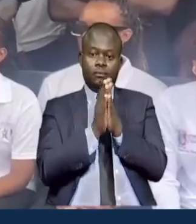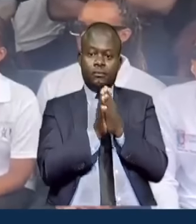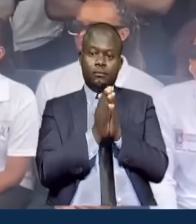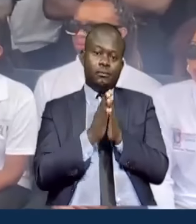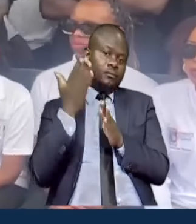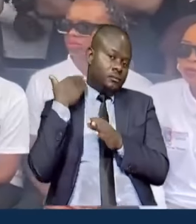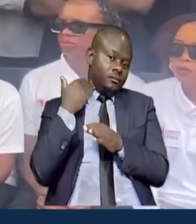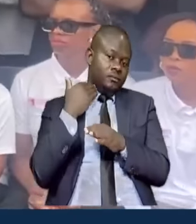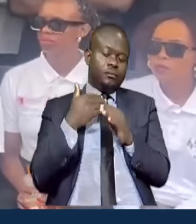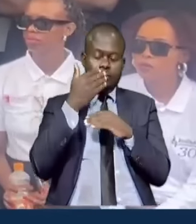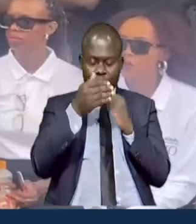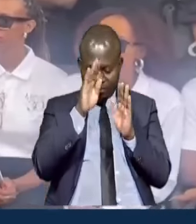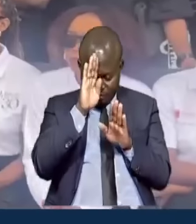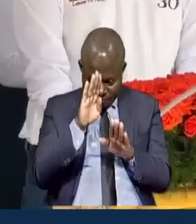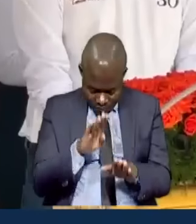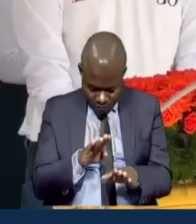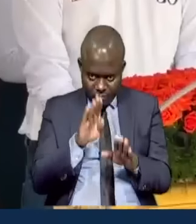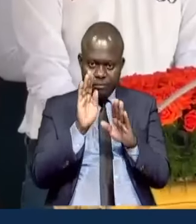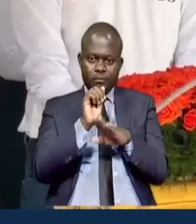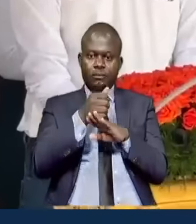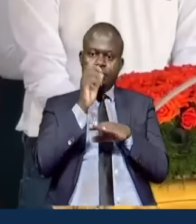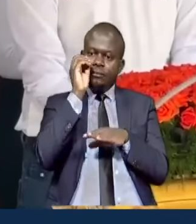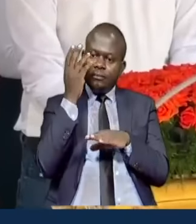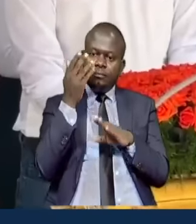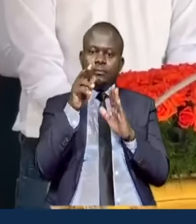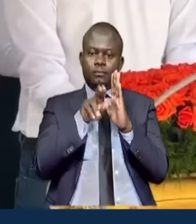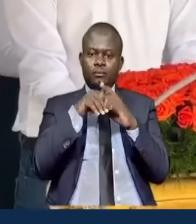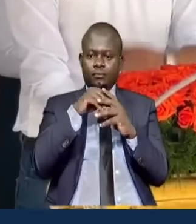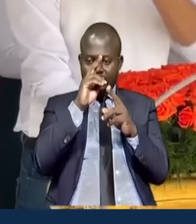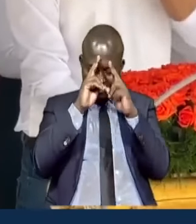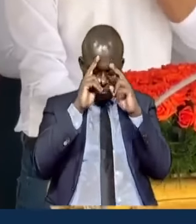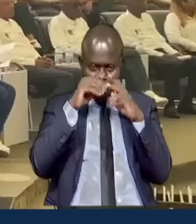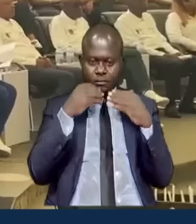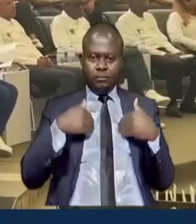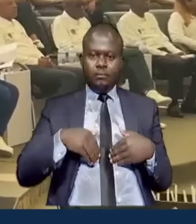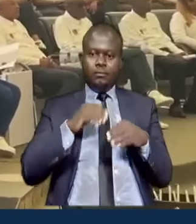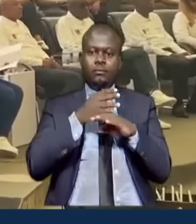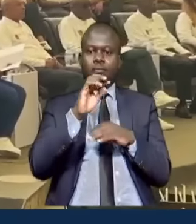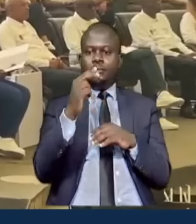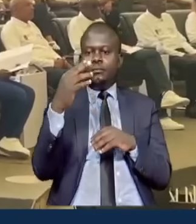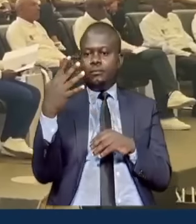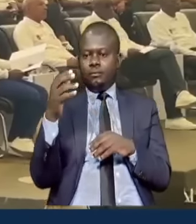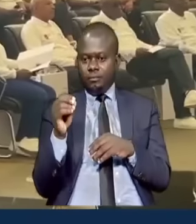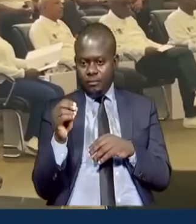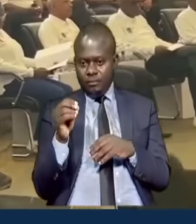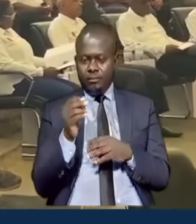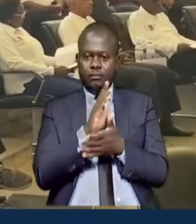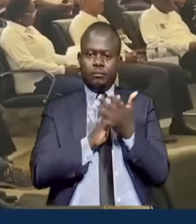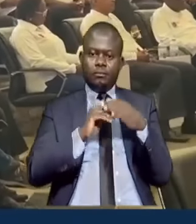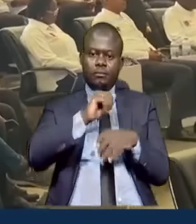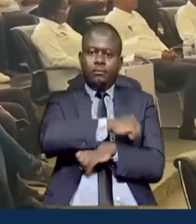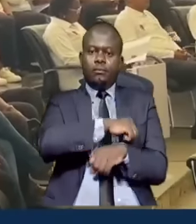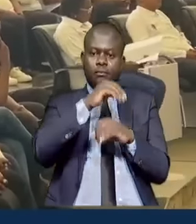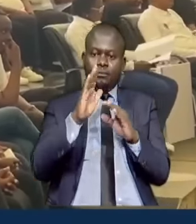Jenoside, bunamira ndetse banashyira indabo ku mva zishyinguwemo mu cyubahiro imibiri isaga 150. Bamwe mu banyeshuri